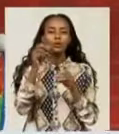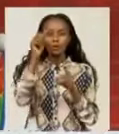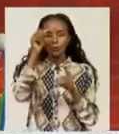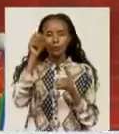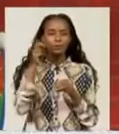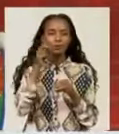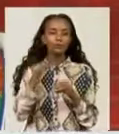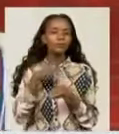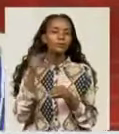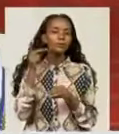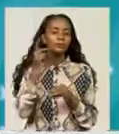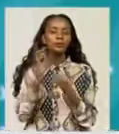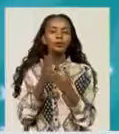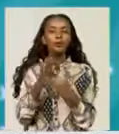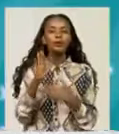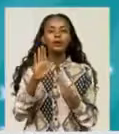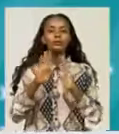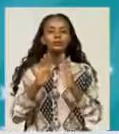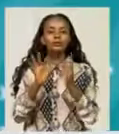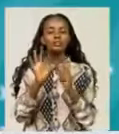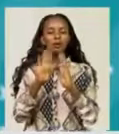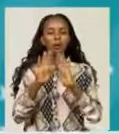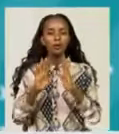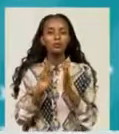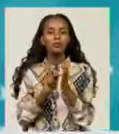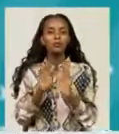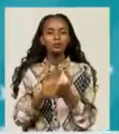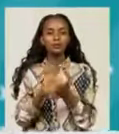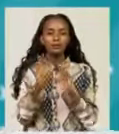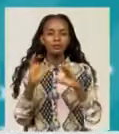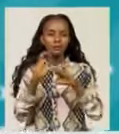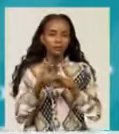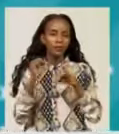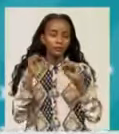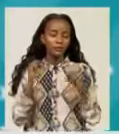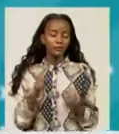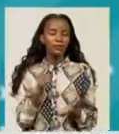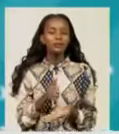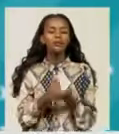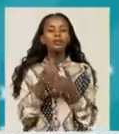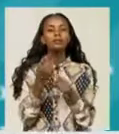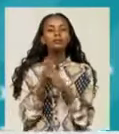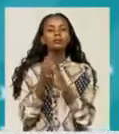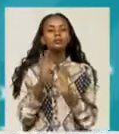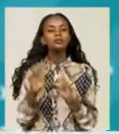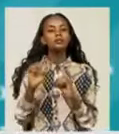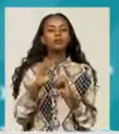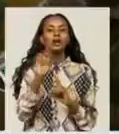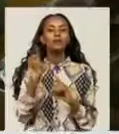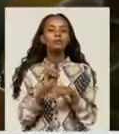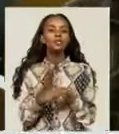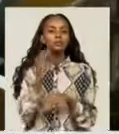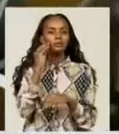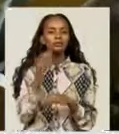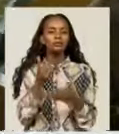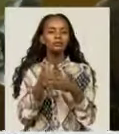በላይኔ በበኩላቸው ምርጫው ሰላማዊና ዲሞክራሲያዊ ሆኖ እንዲጠናቀቅ ለማስቻል የሚያግዙ ተግባራት እስከ ቀበሌ ምክር ቤቶች ድረስ